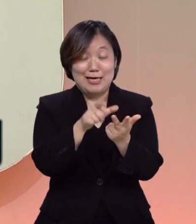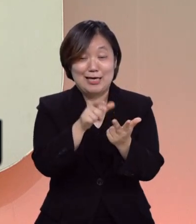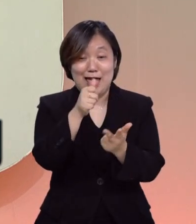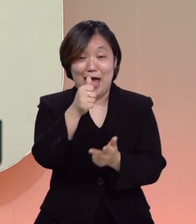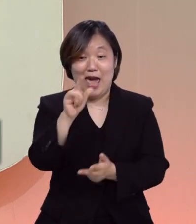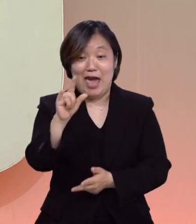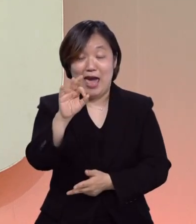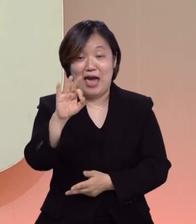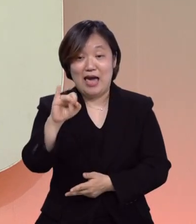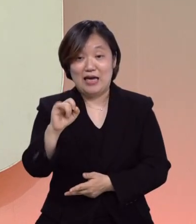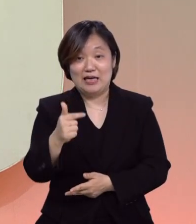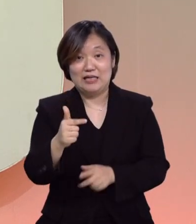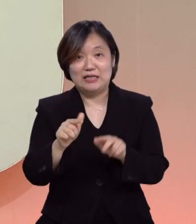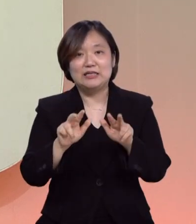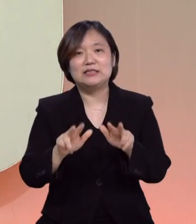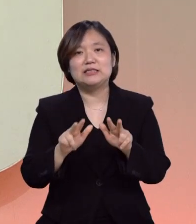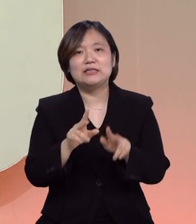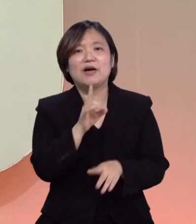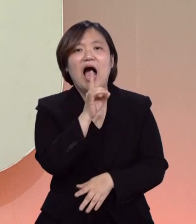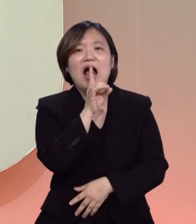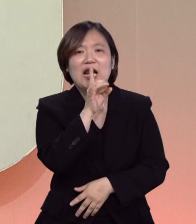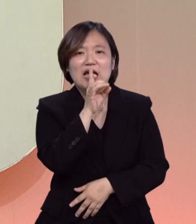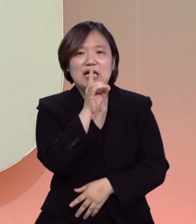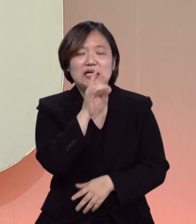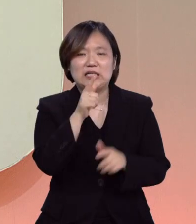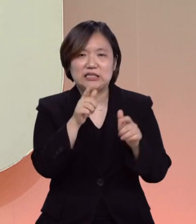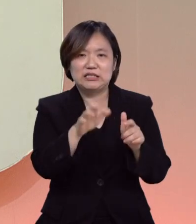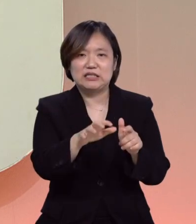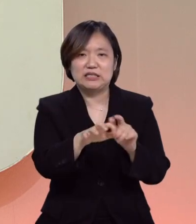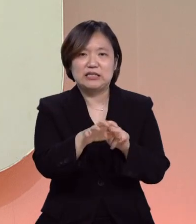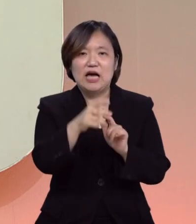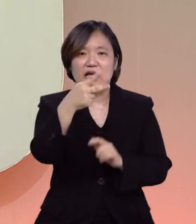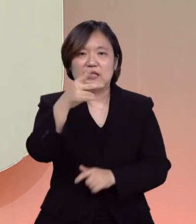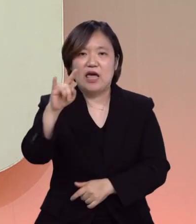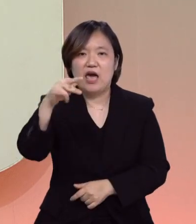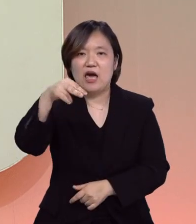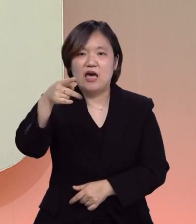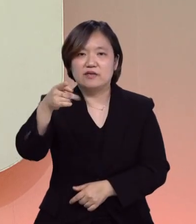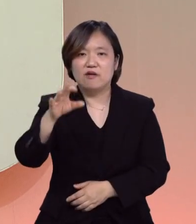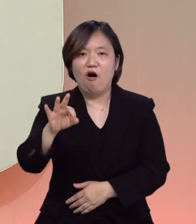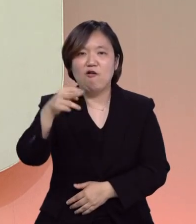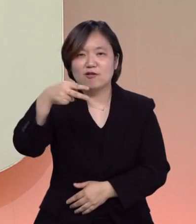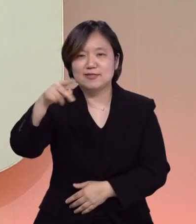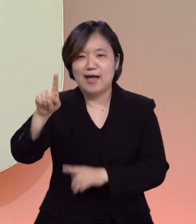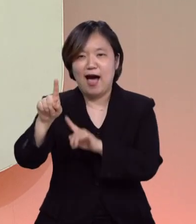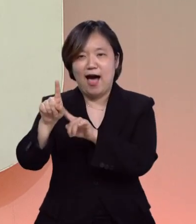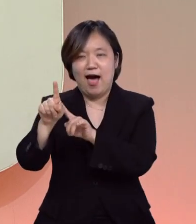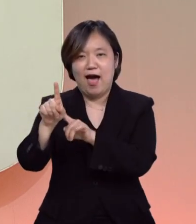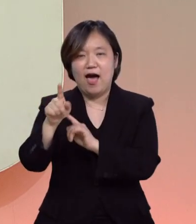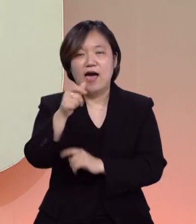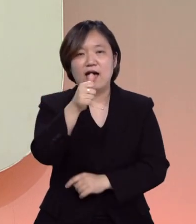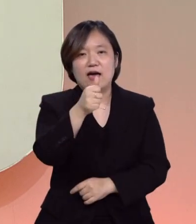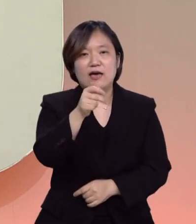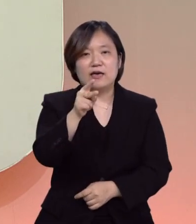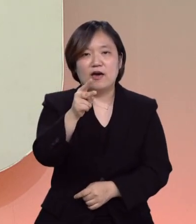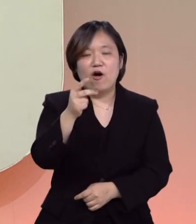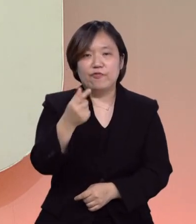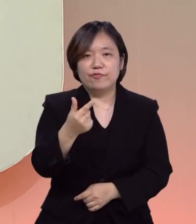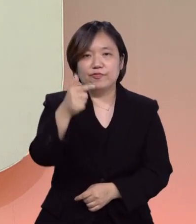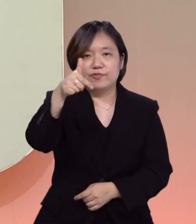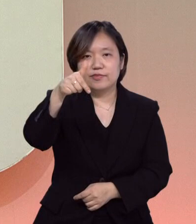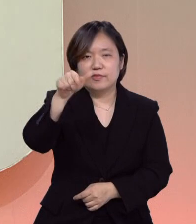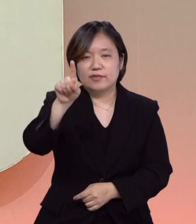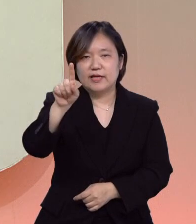강릉 현재 강릉 대성사에 계시는 형각이라는 노비군이 있으니 형각